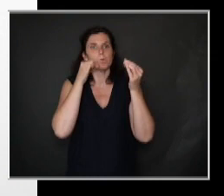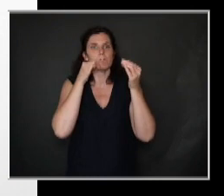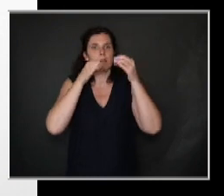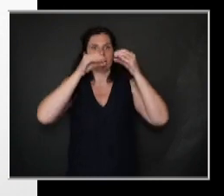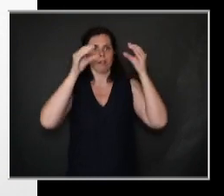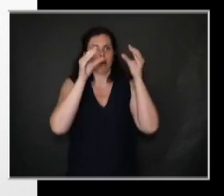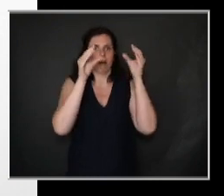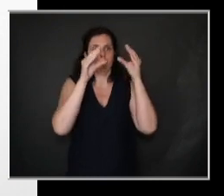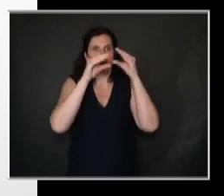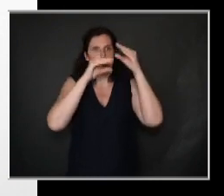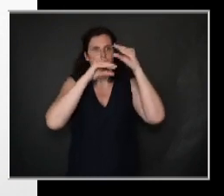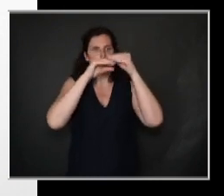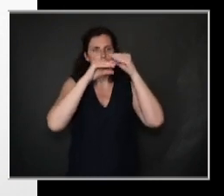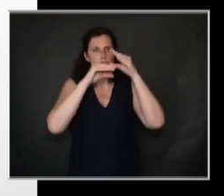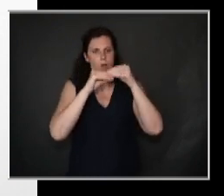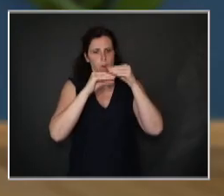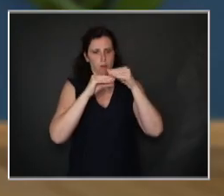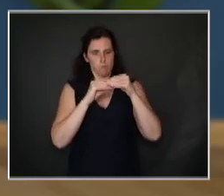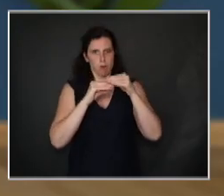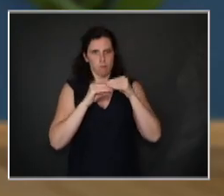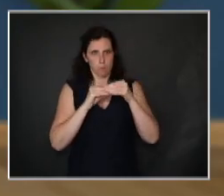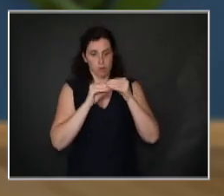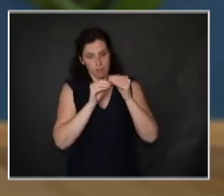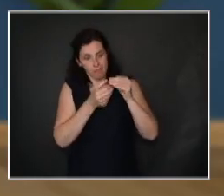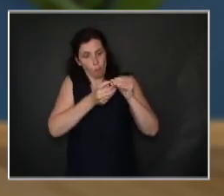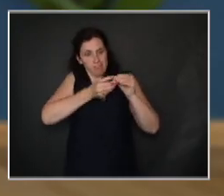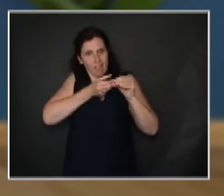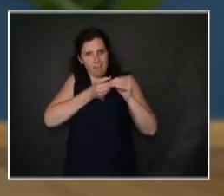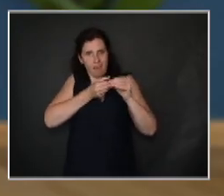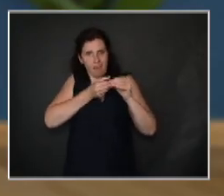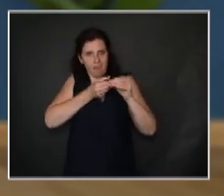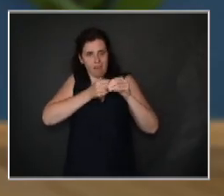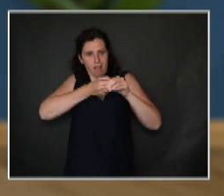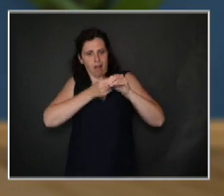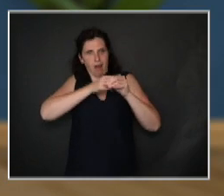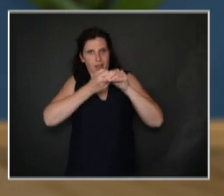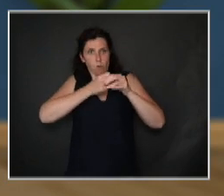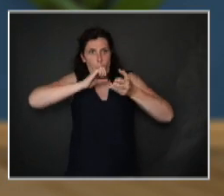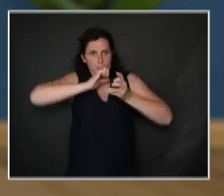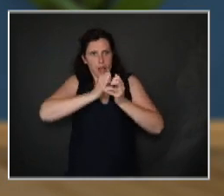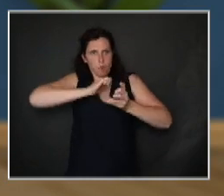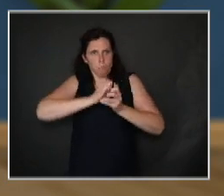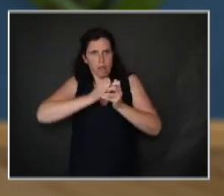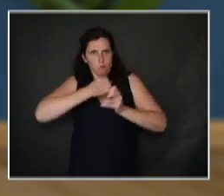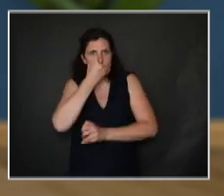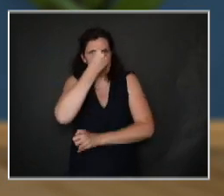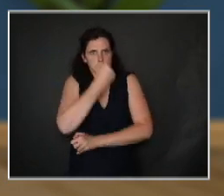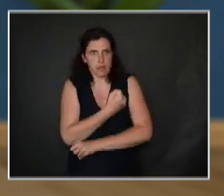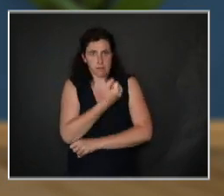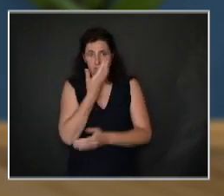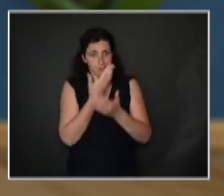tendance à se rapprocher. Du coup, ça augmente derrière la pression sur les articulaires postérieures. Donc tout ça, c'est la même